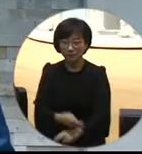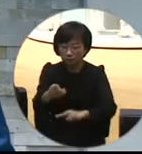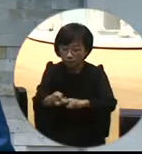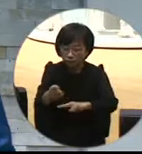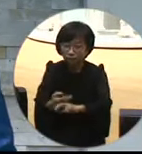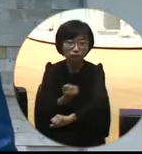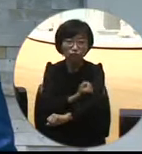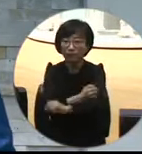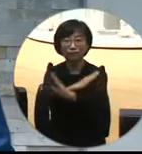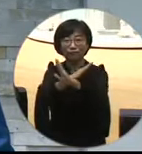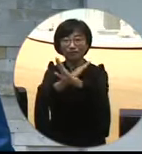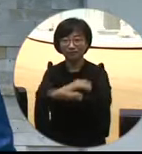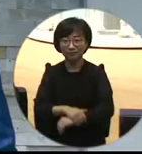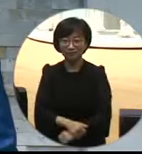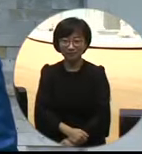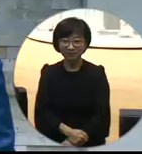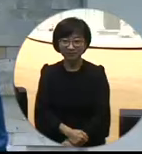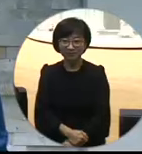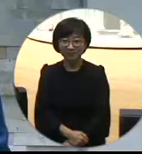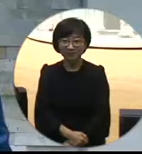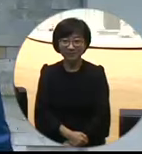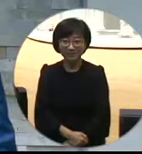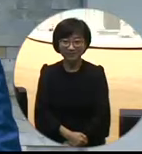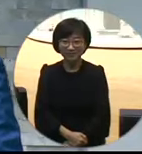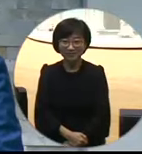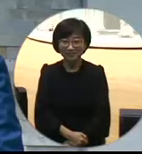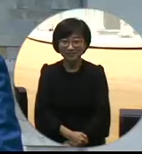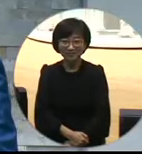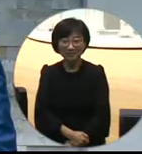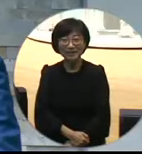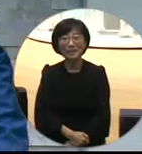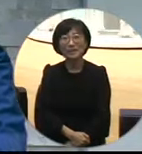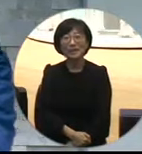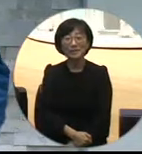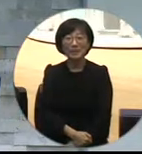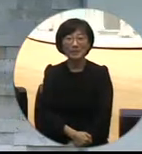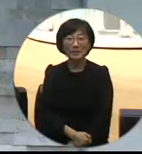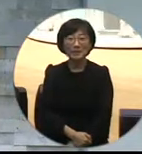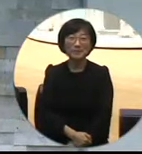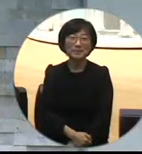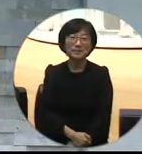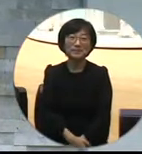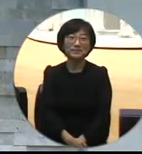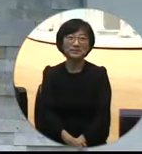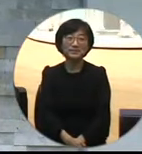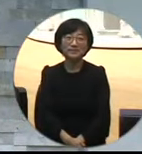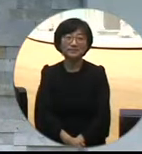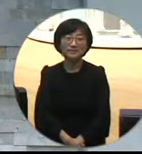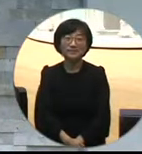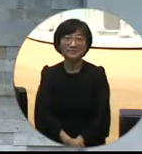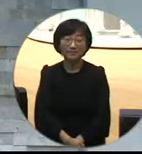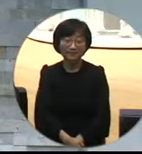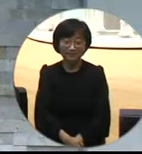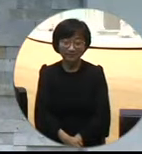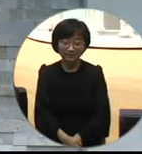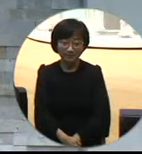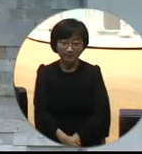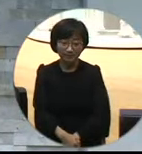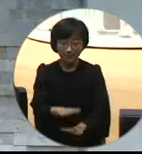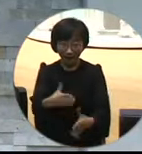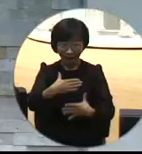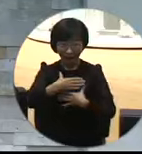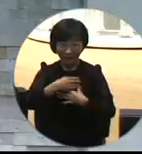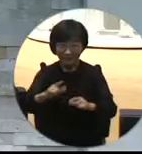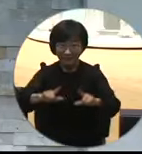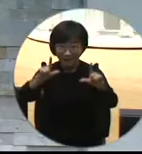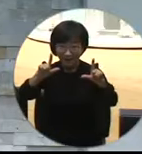지금도 말이죠. 이 사람들은 안식일에 불을 켜지